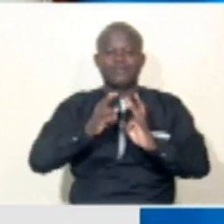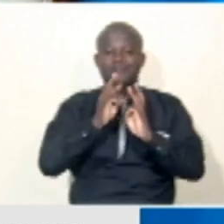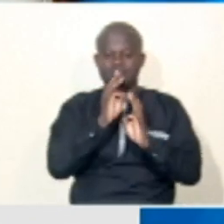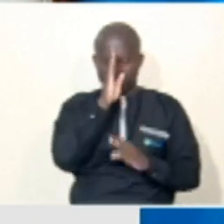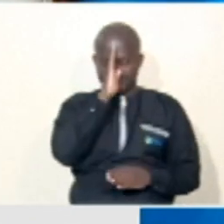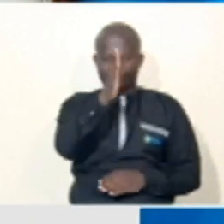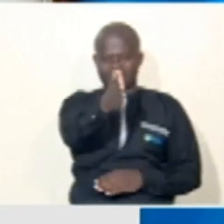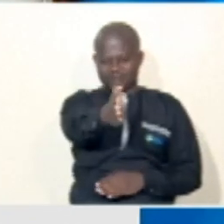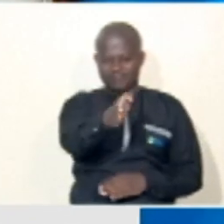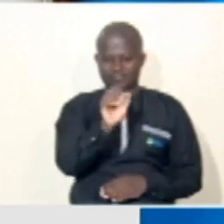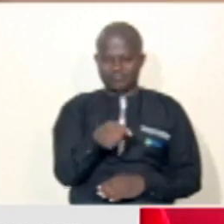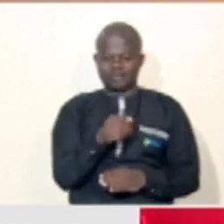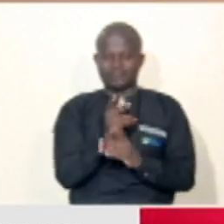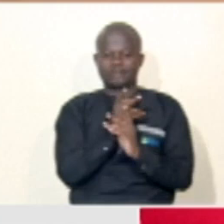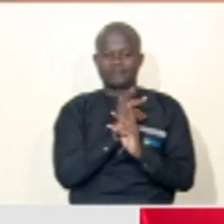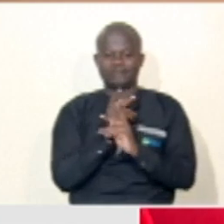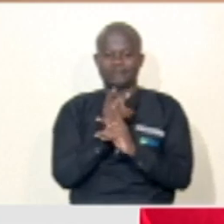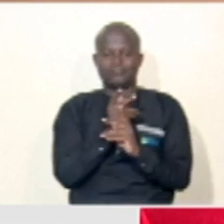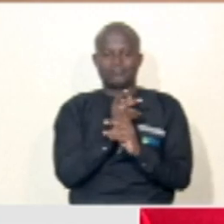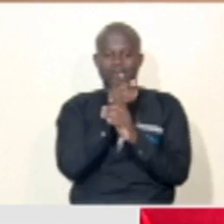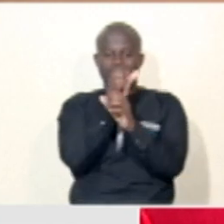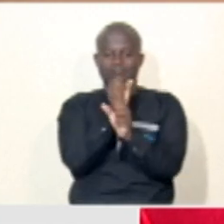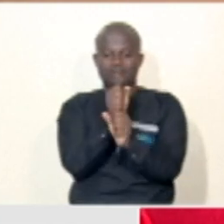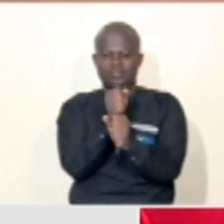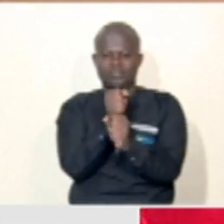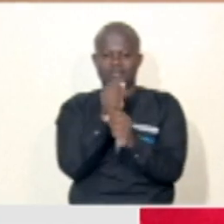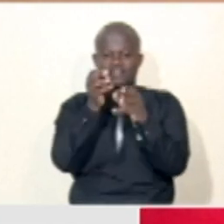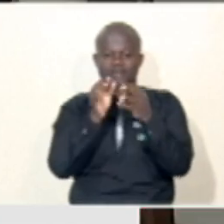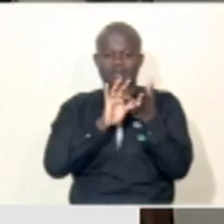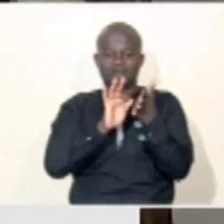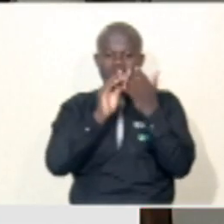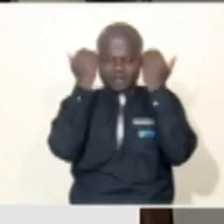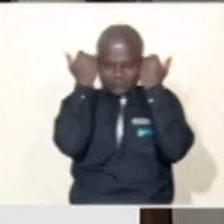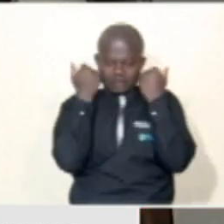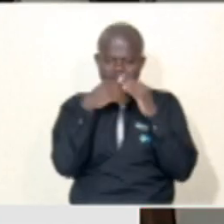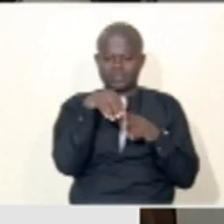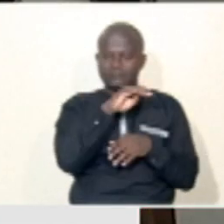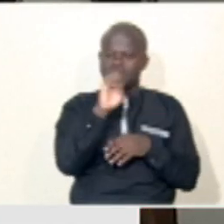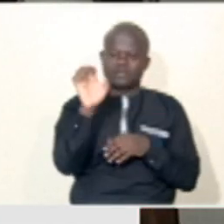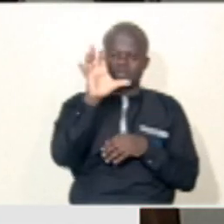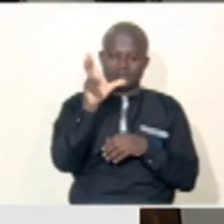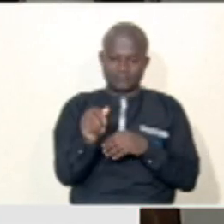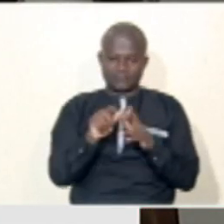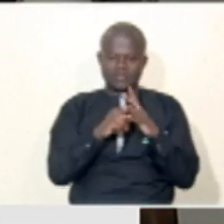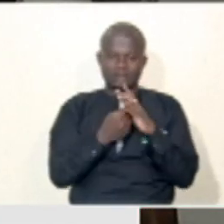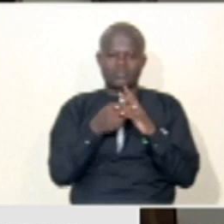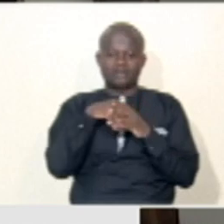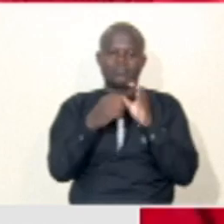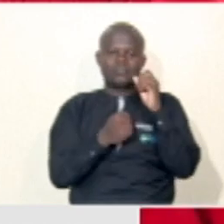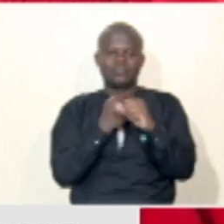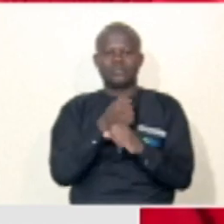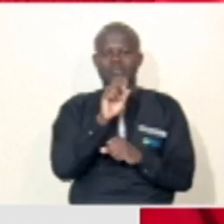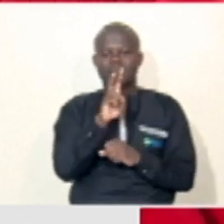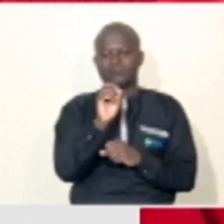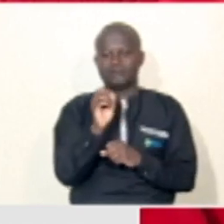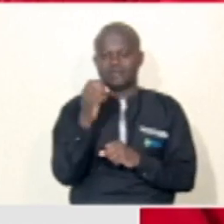yacu tugerageza kuyibungabunga. Iri shyirahamwe ry'abacamanza n'abanditsi b'inkiko mu bihugu bigize umuryango wa Afurika y'Iburasirazuba watangiye muri 2001,